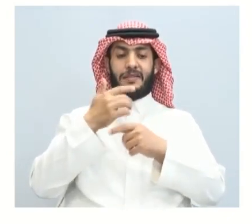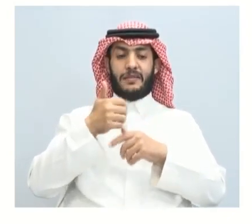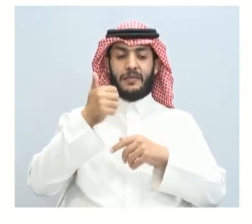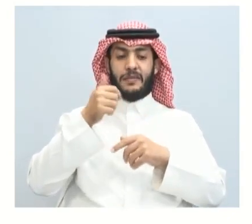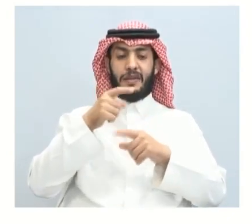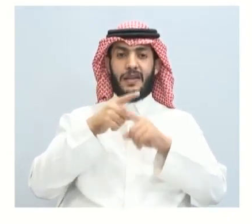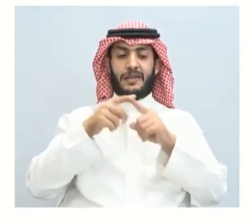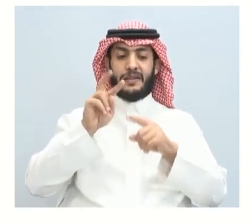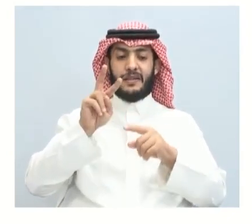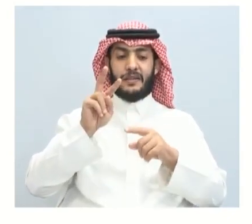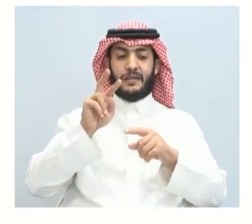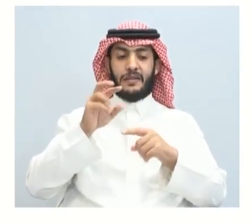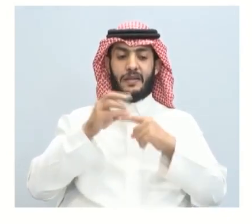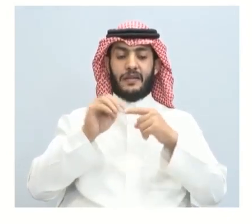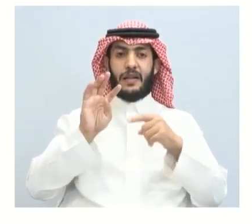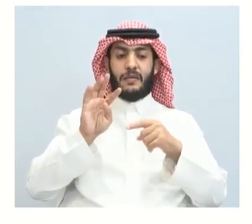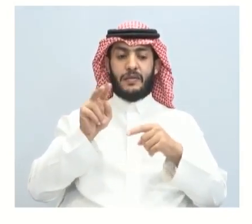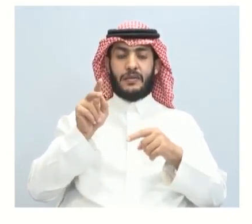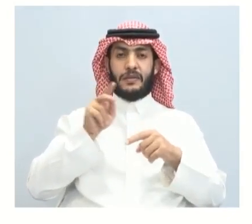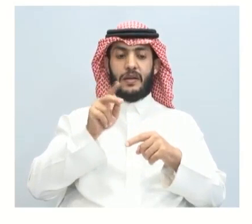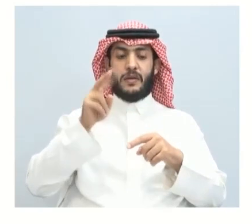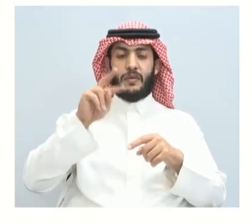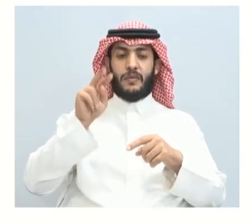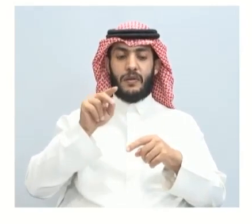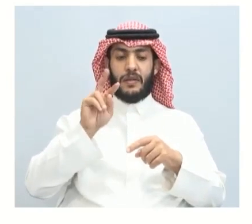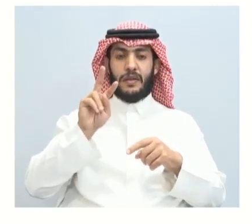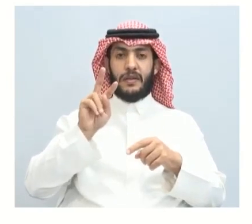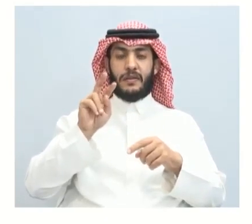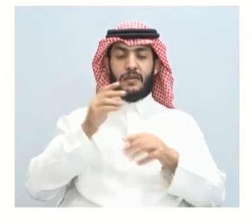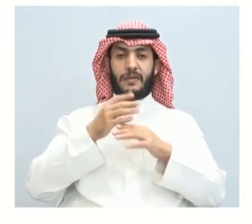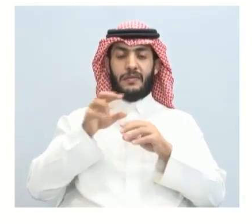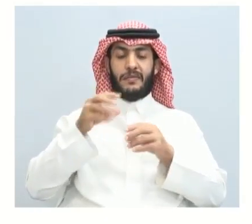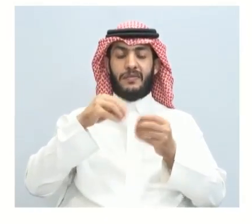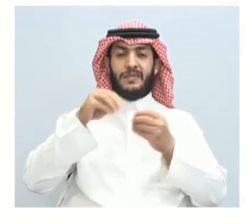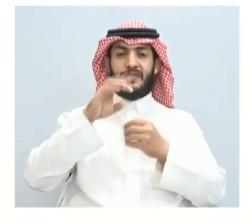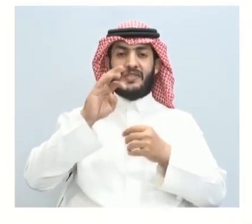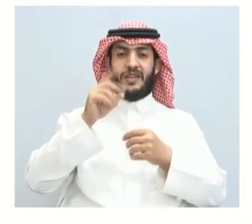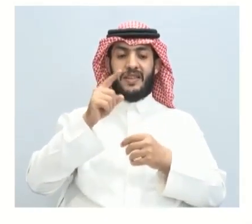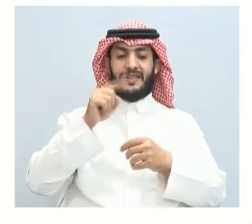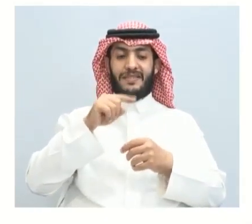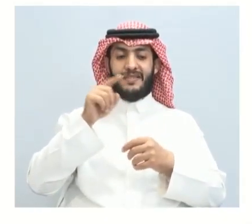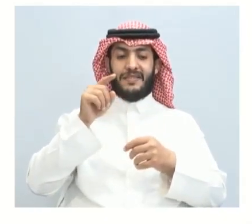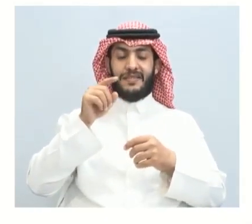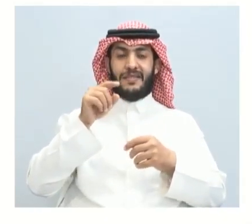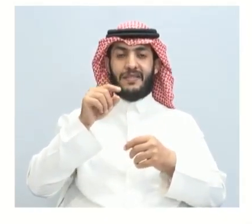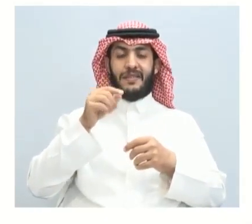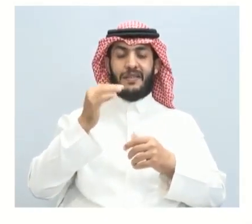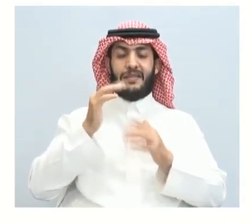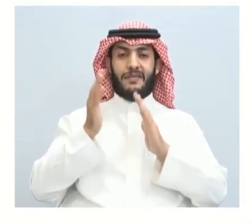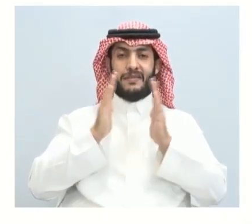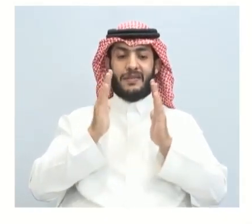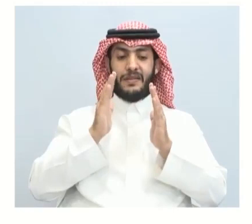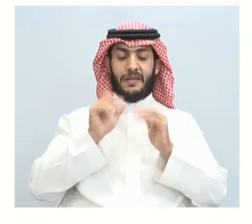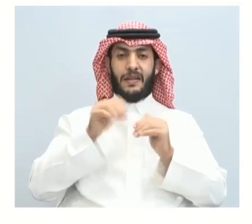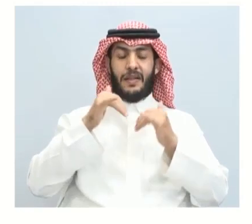هنا عندك اكس تربيع ناقص 4 تساوي واي تربيع الان ناخذ الجذر التربيعي اخيرا للطرفين